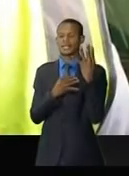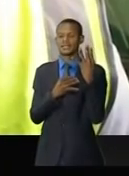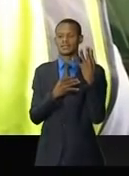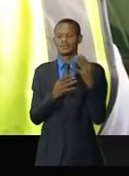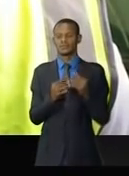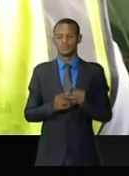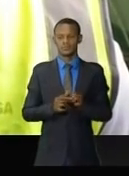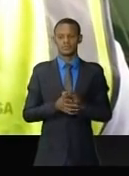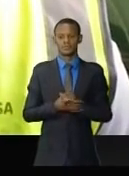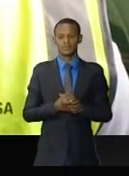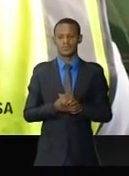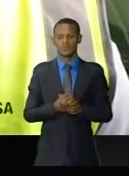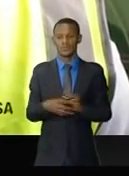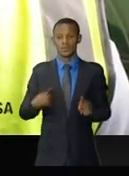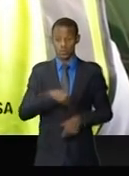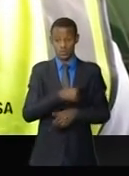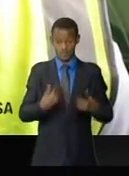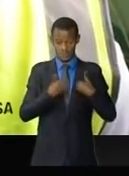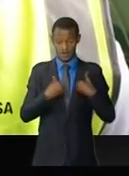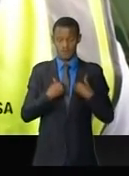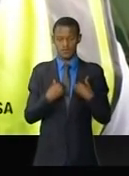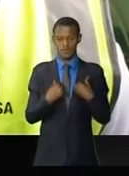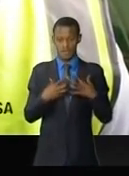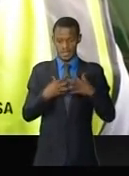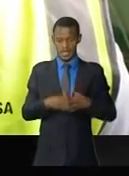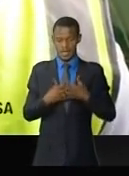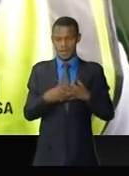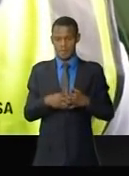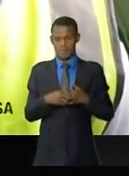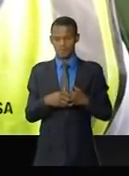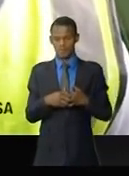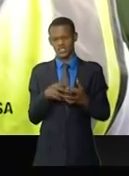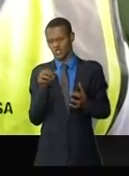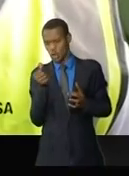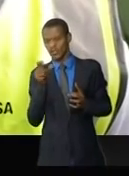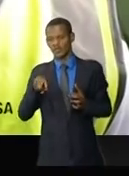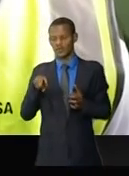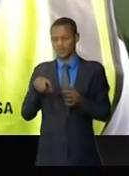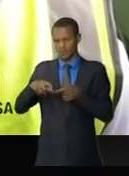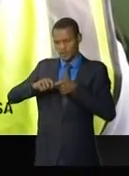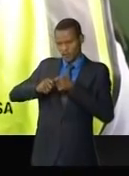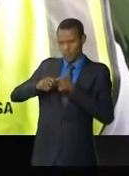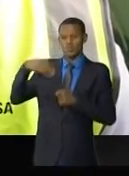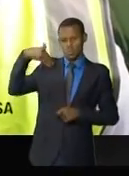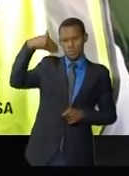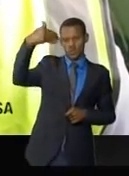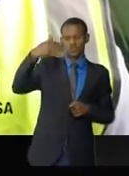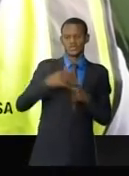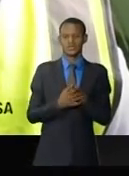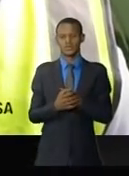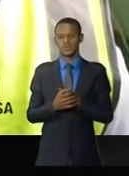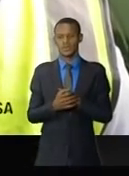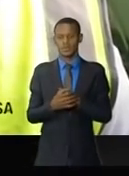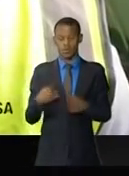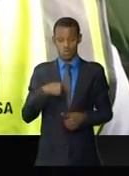des machines non réhabilitées, mais il y a un projet. Après la réhabilitation de Mwadingusha,